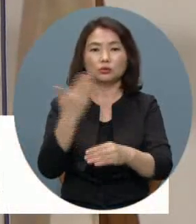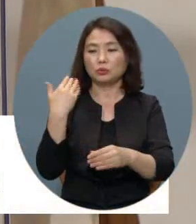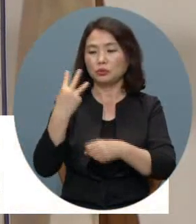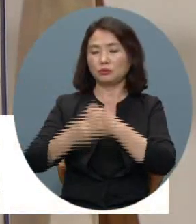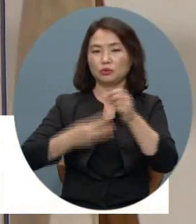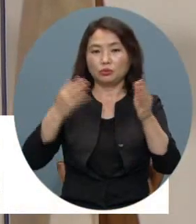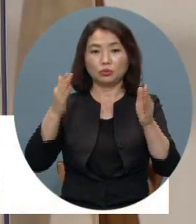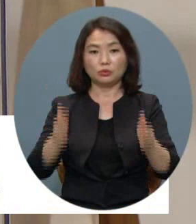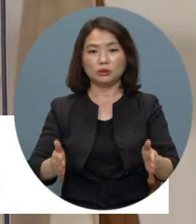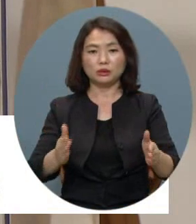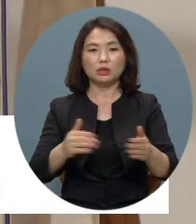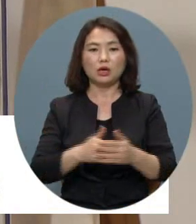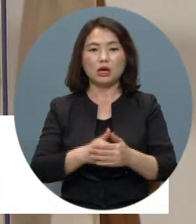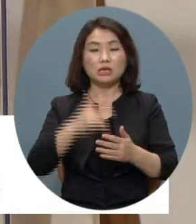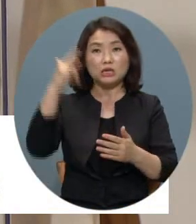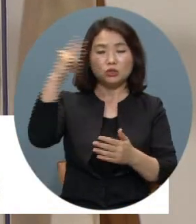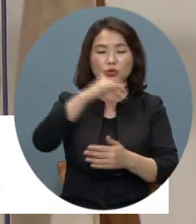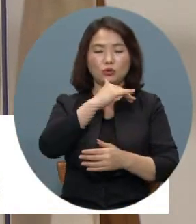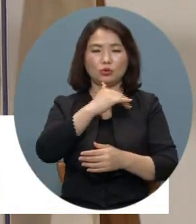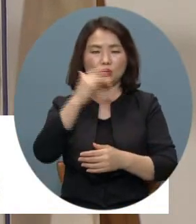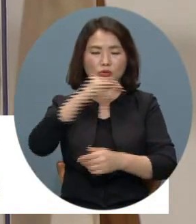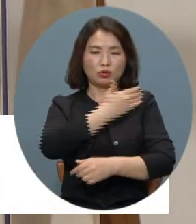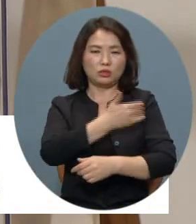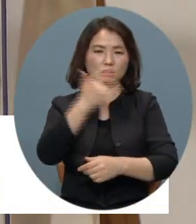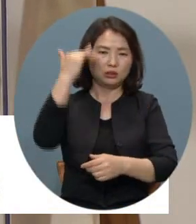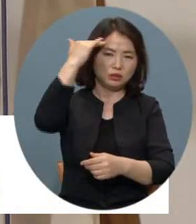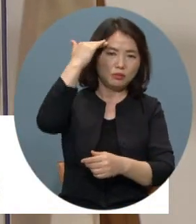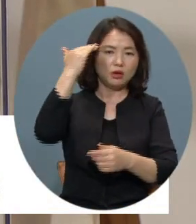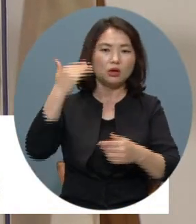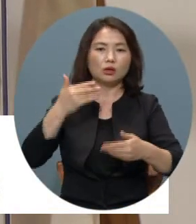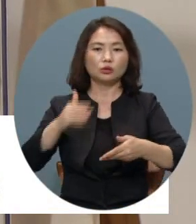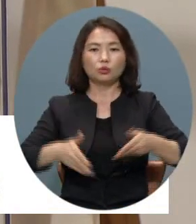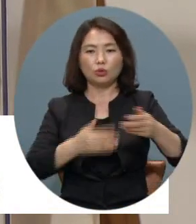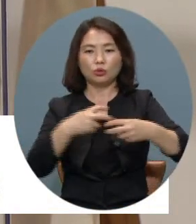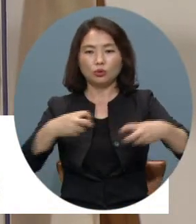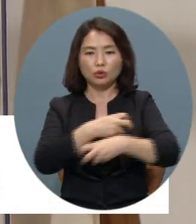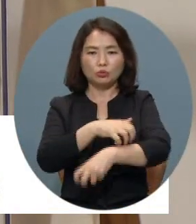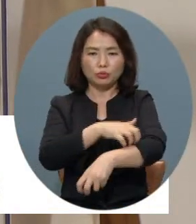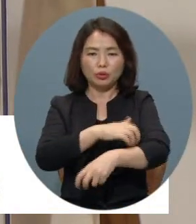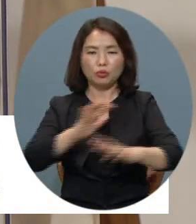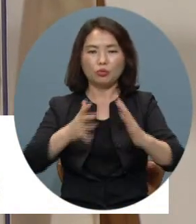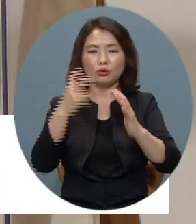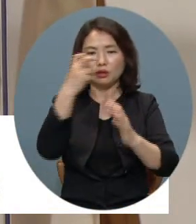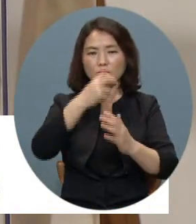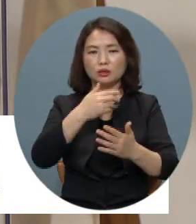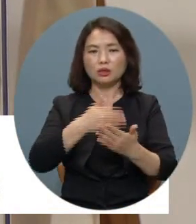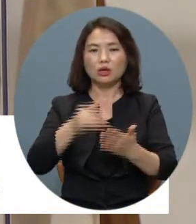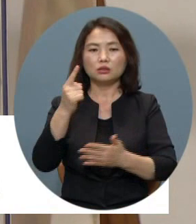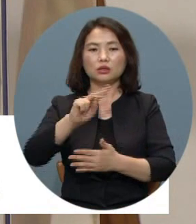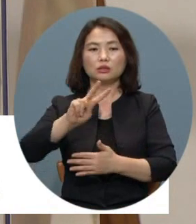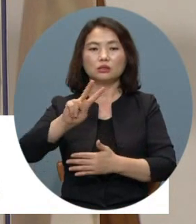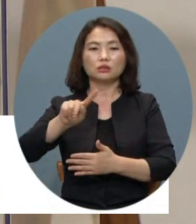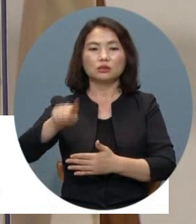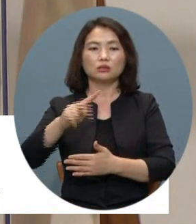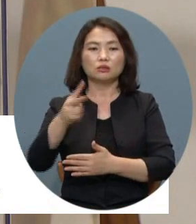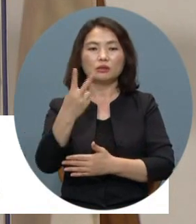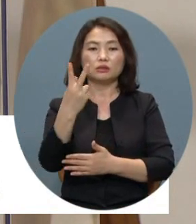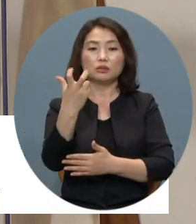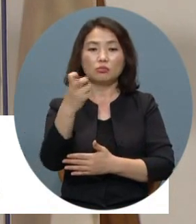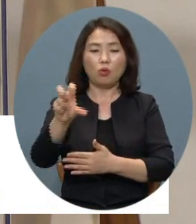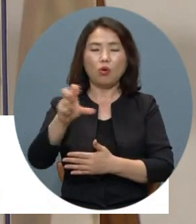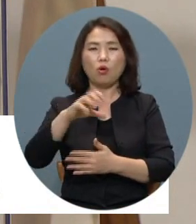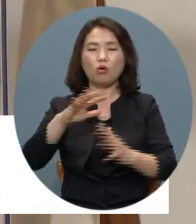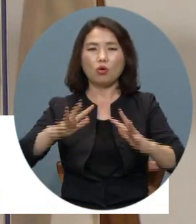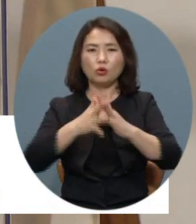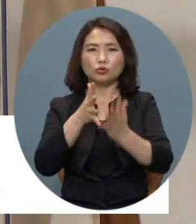3년간 우리 시에서는 일조권 침해, 도로, 교통불편, 공사장 관리 등 총 1,275건의 건축 분야